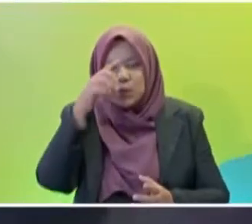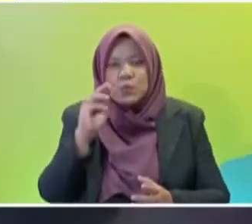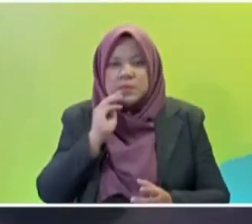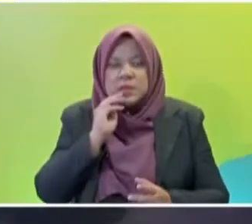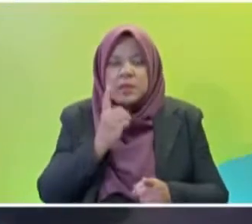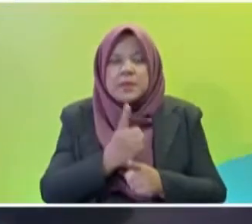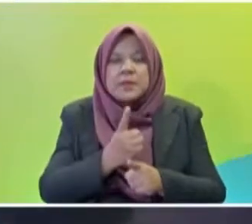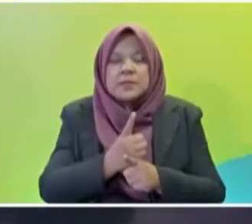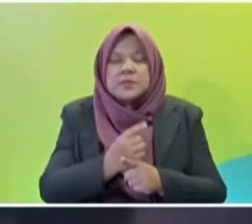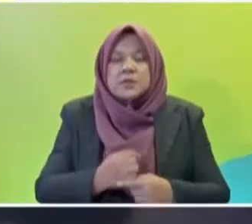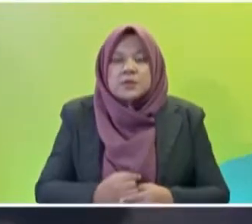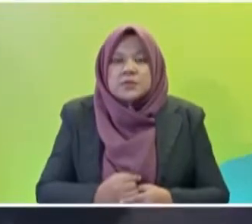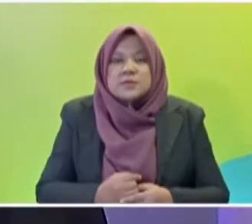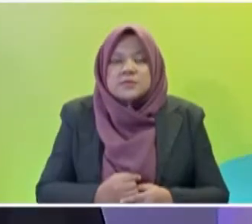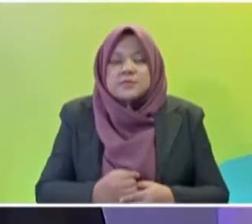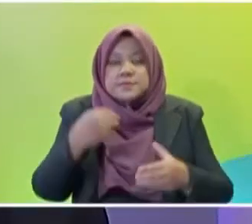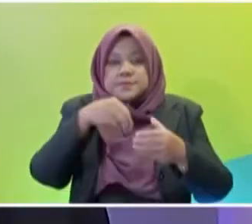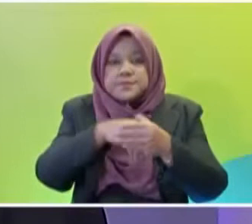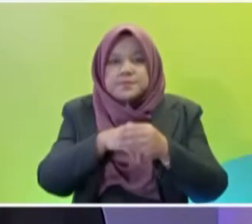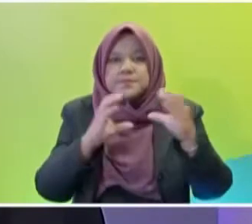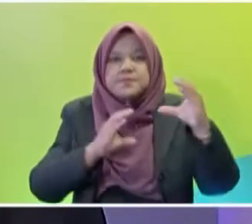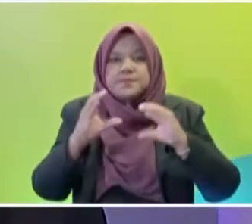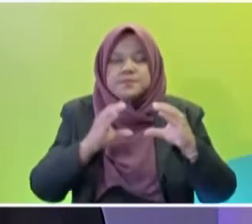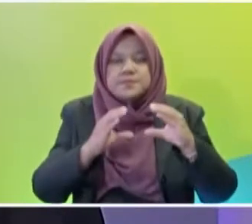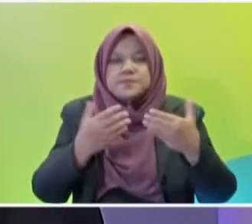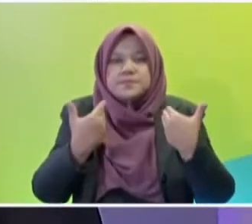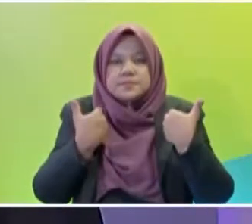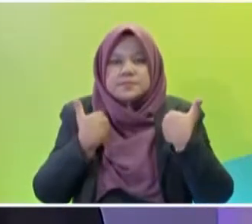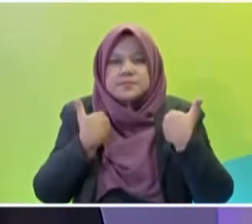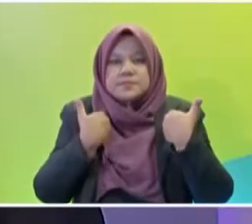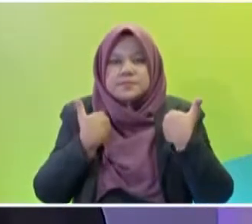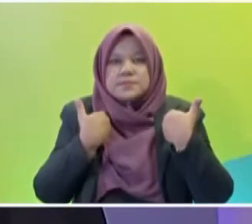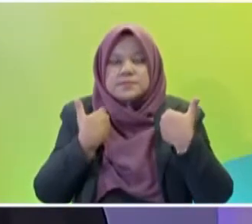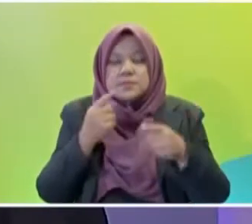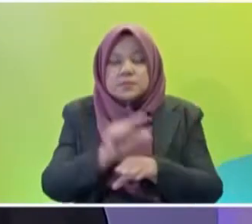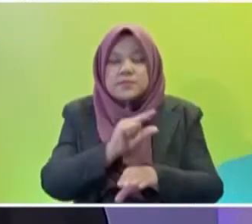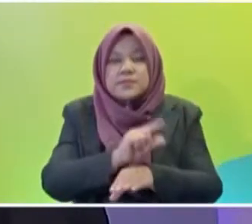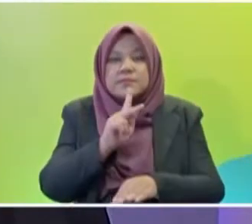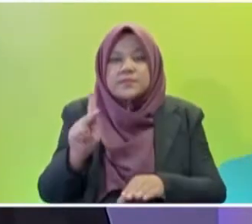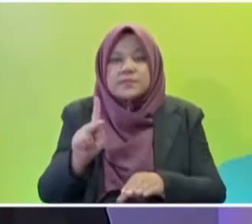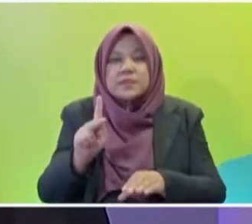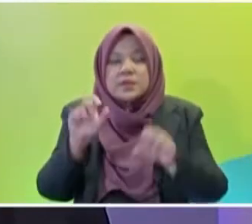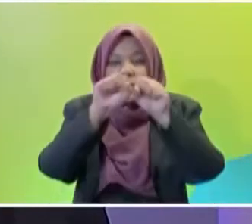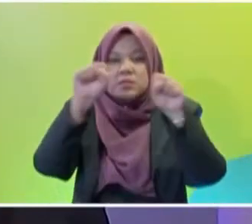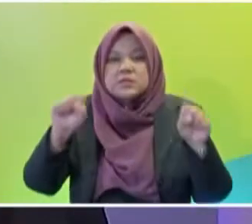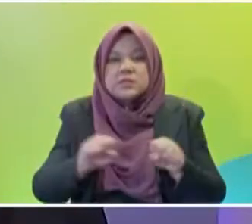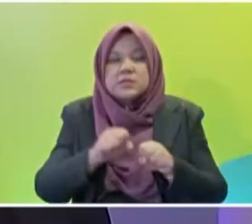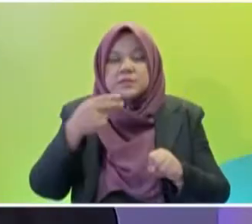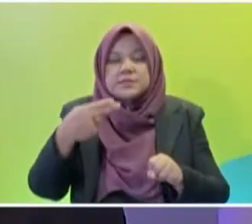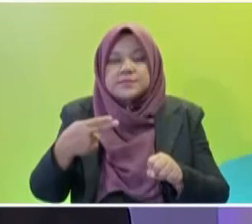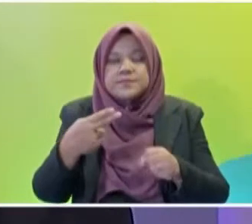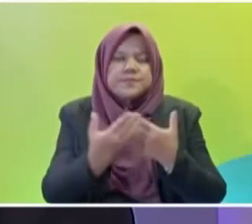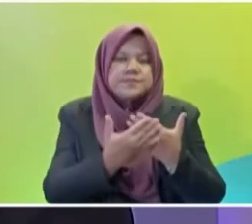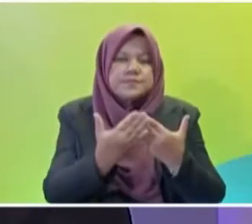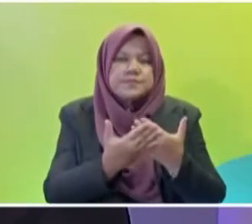Betul, tepat sekali. Okey, dalam kereta memang ada menggunakan sistem hidrolik. Yang paling mudah kita